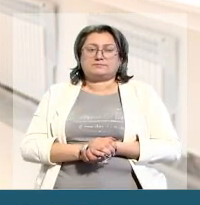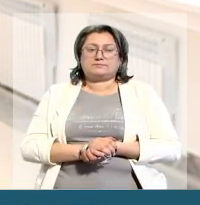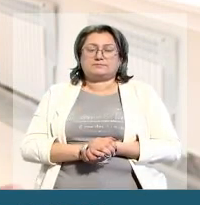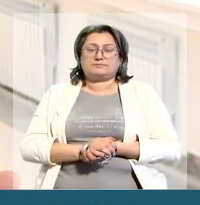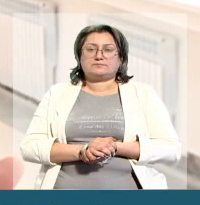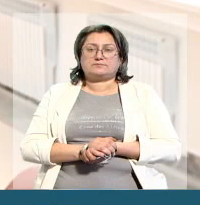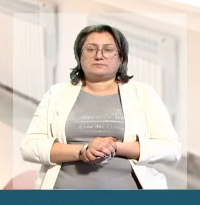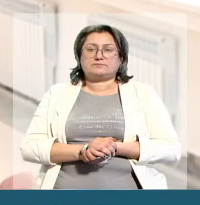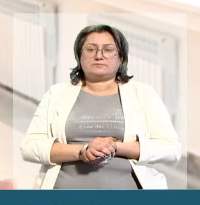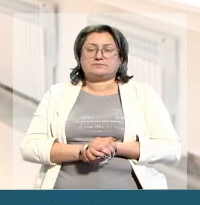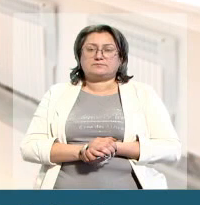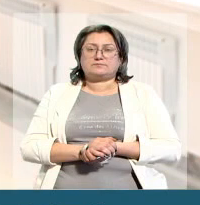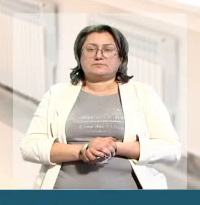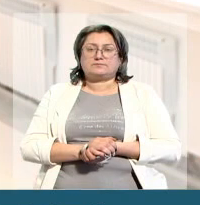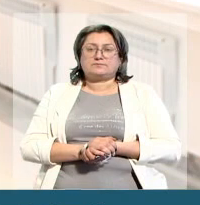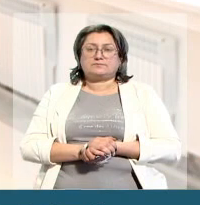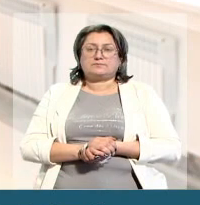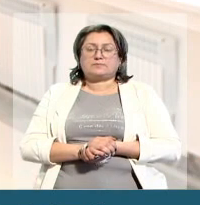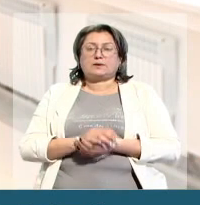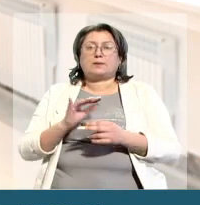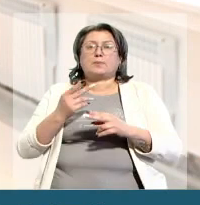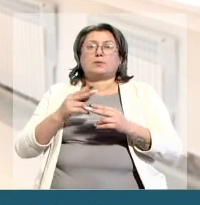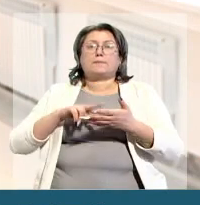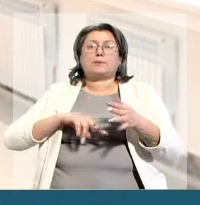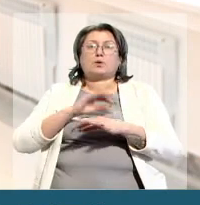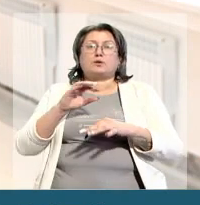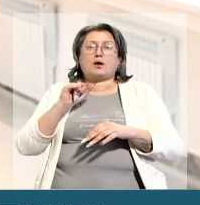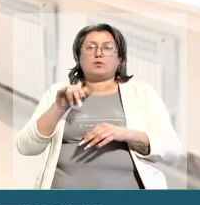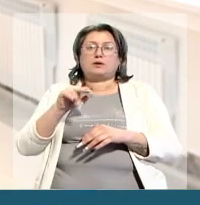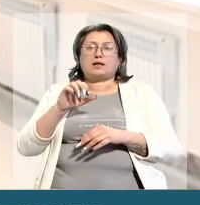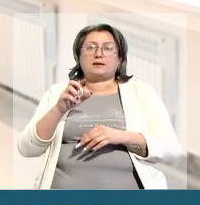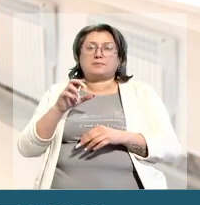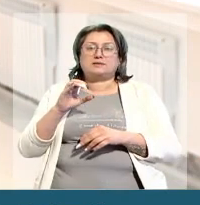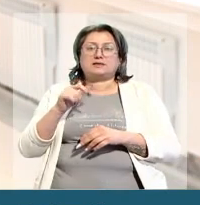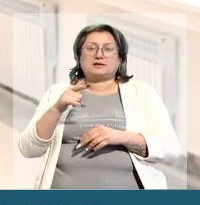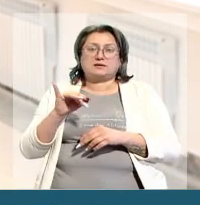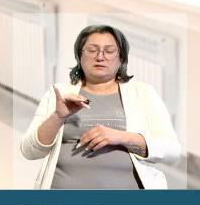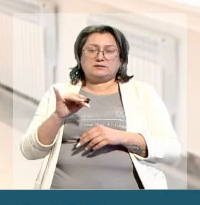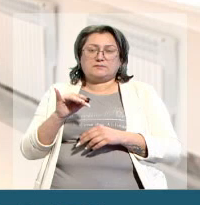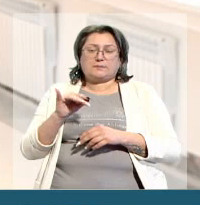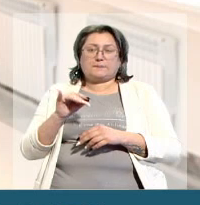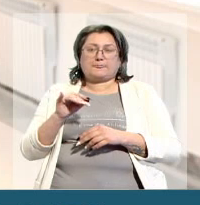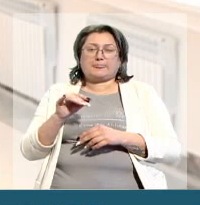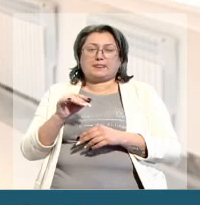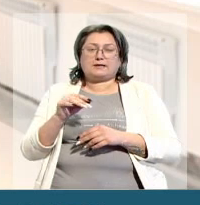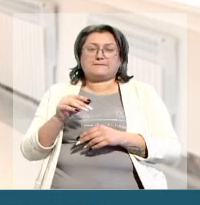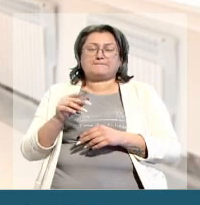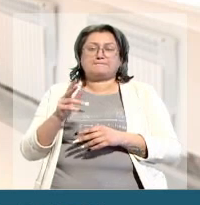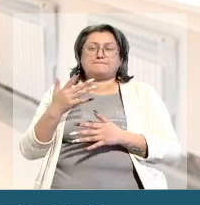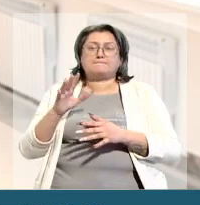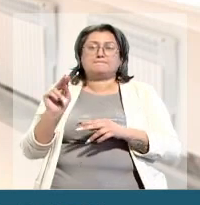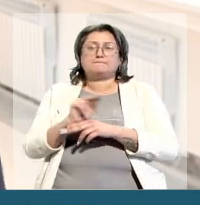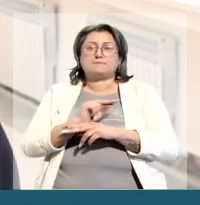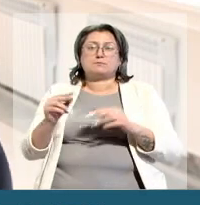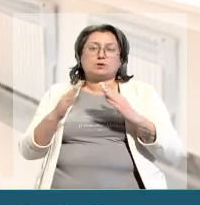орындық, отыратын, соларды алып береміз деген жағдайлары бар. Сұраныс беріп қойды, енді соны күтіп